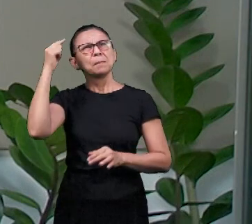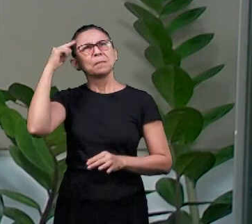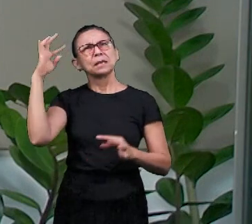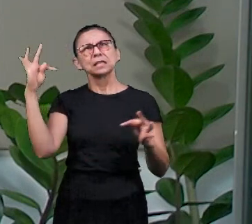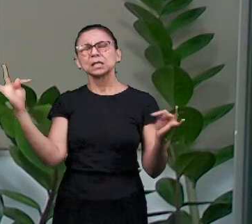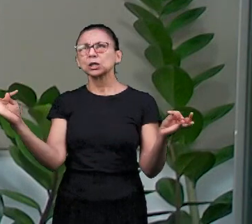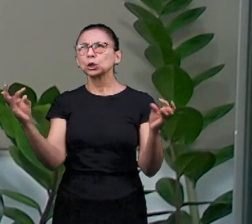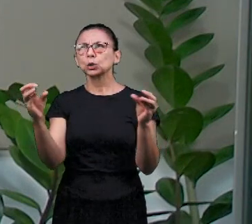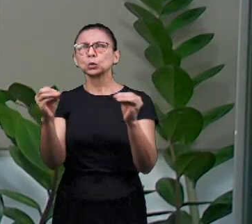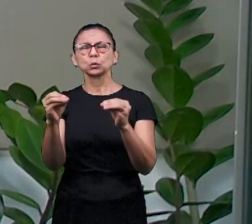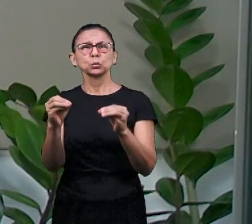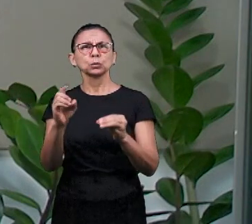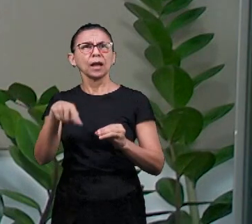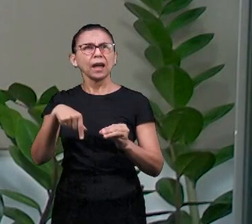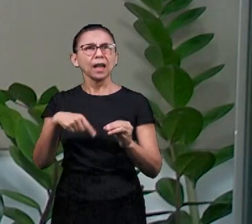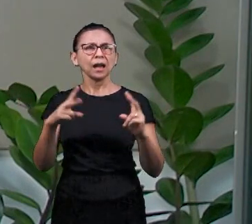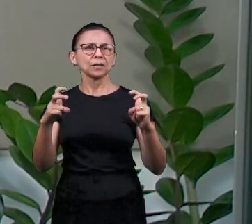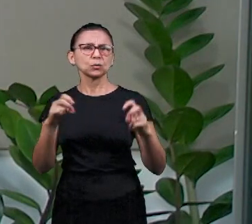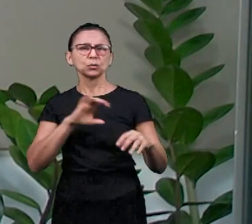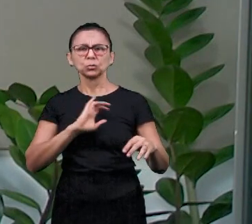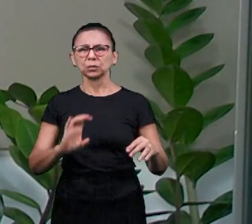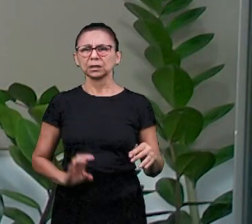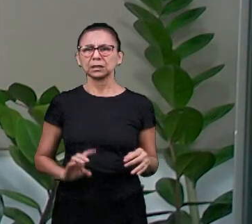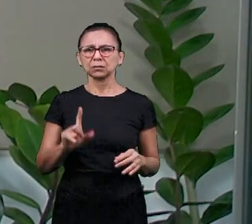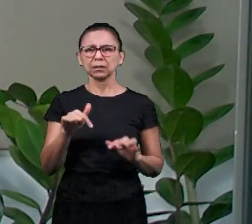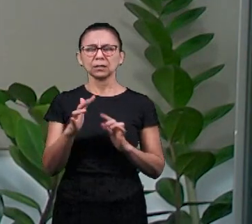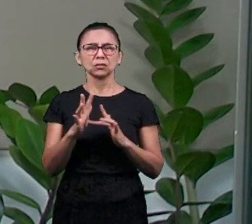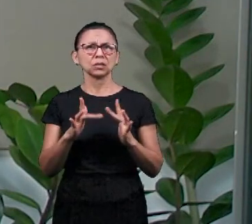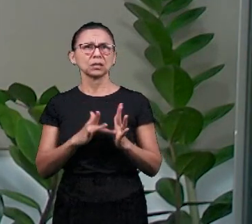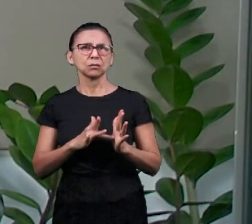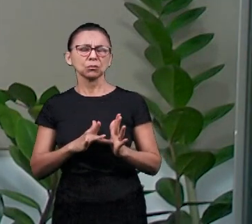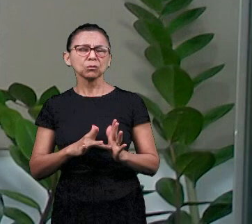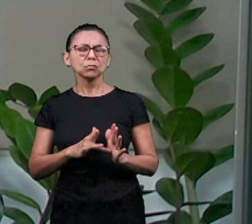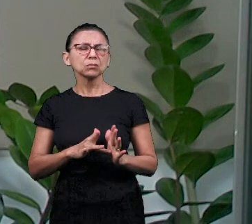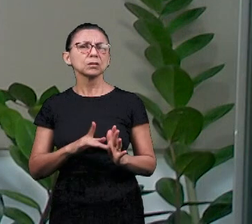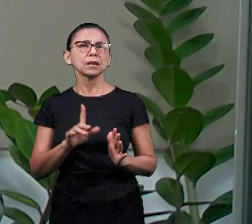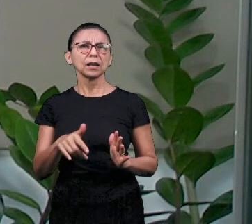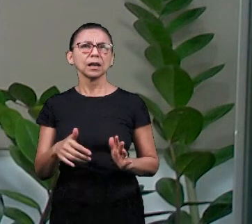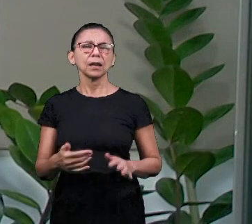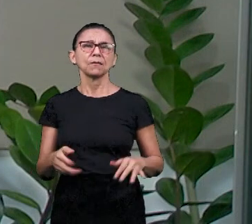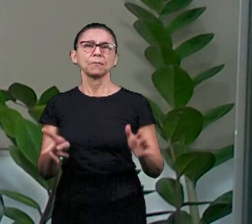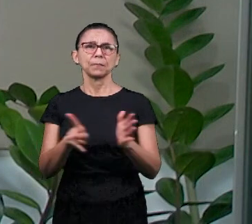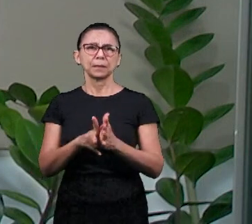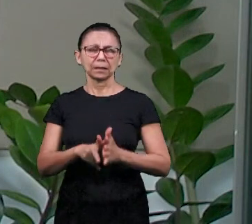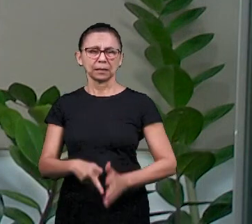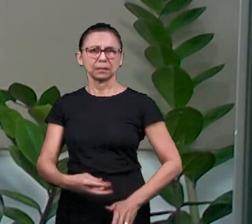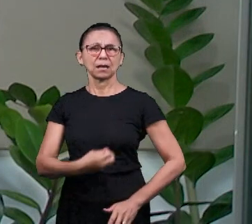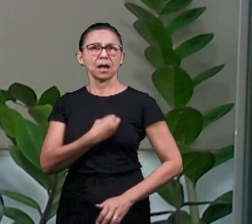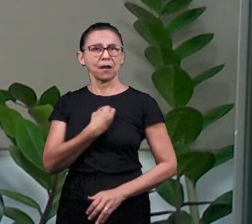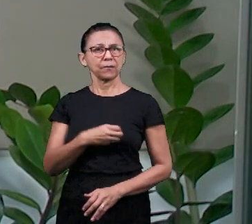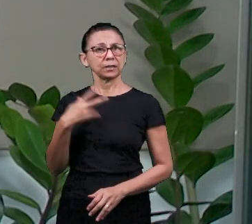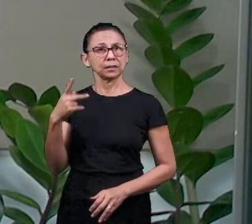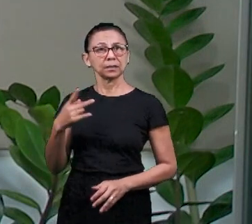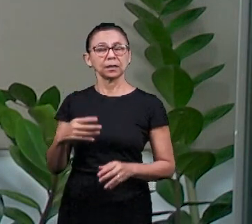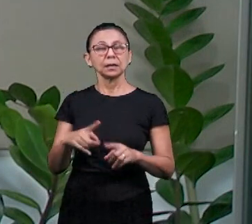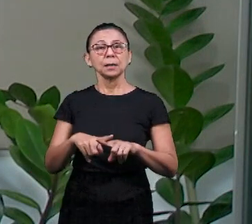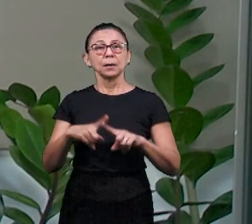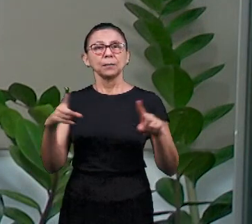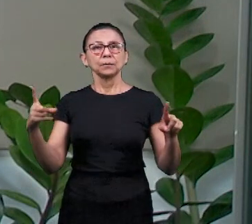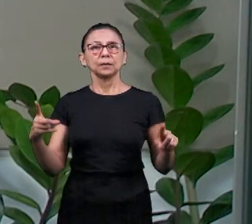il pense que tout ce qu'on parle de Christ, il veut pour lui. Ah, c'est Jésus, c'est dans la Bible, tout cela fait partie.